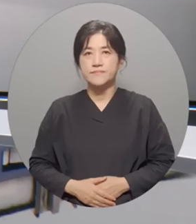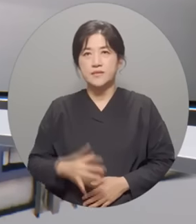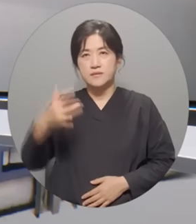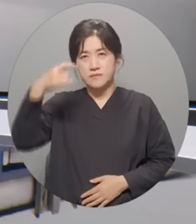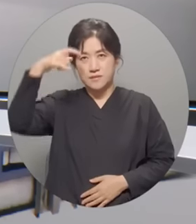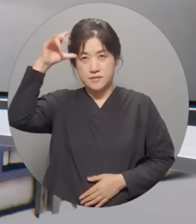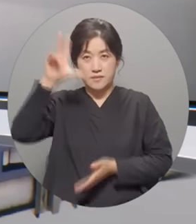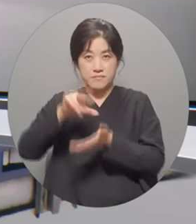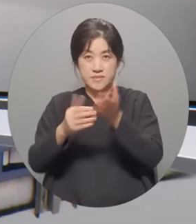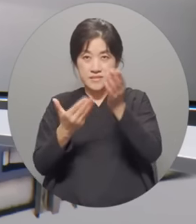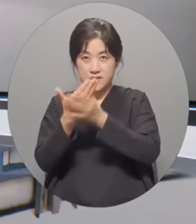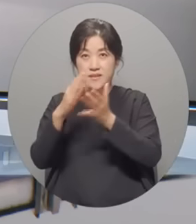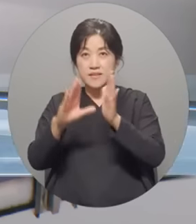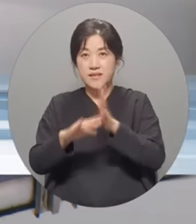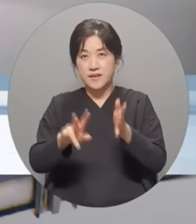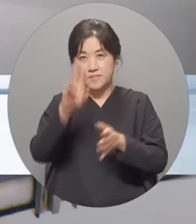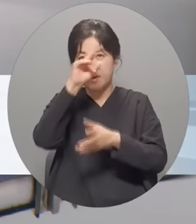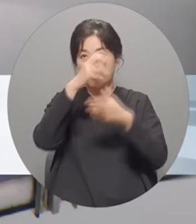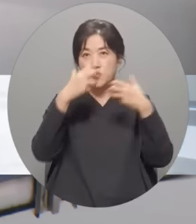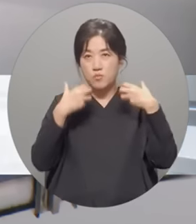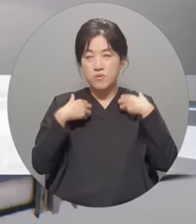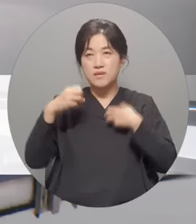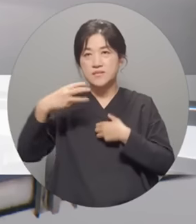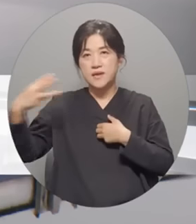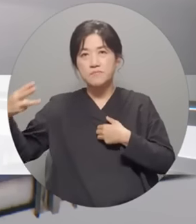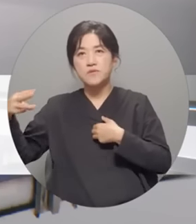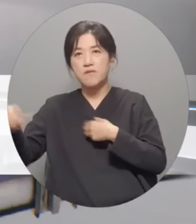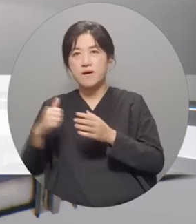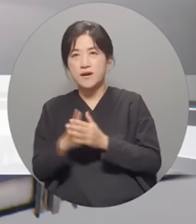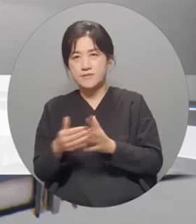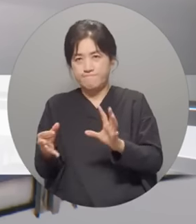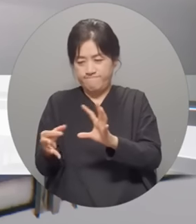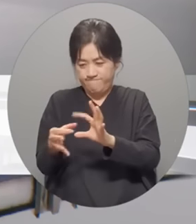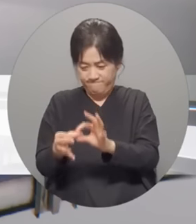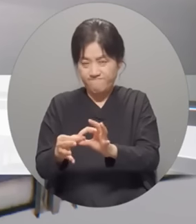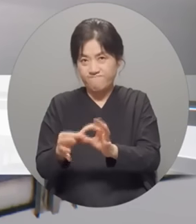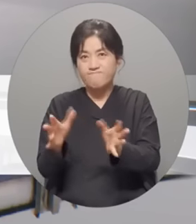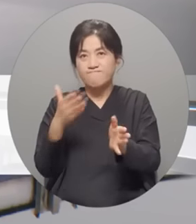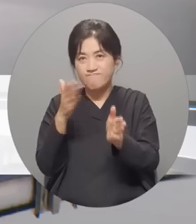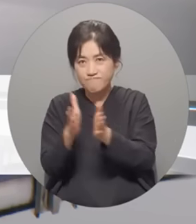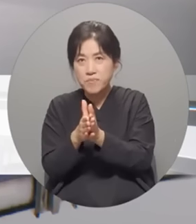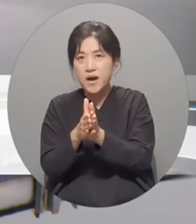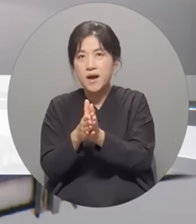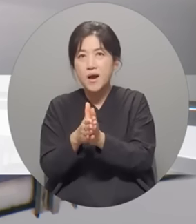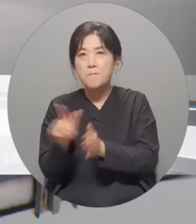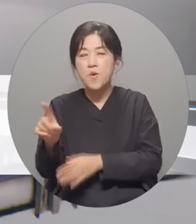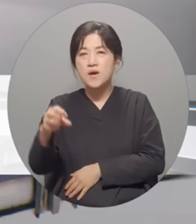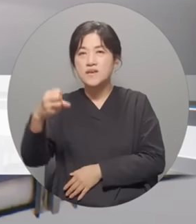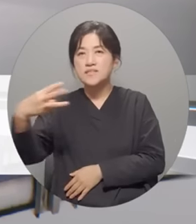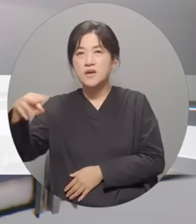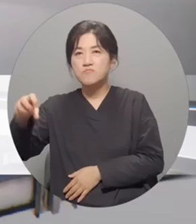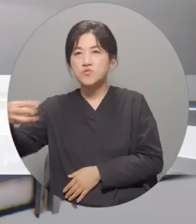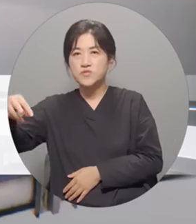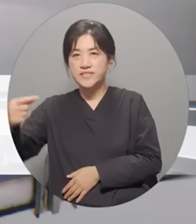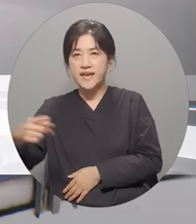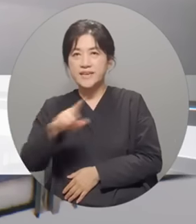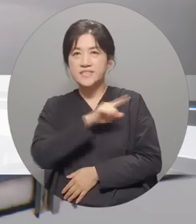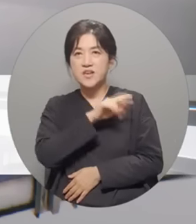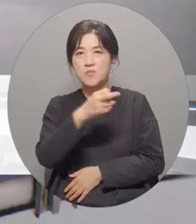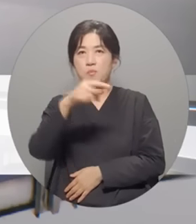국정농단 사태 당시 박근혜 정부와 삼성 일가의 핵심 유착 고리로 드러났던 삼성물산과